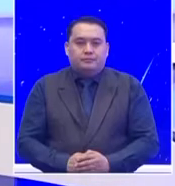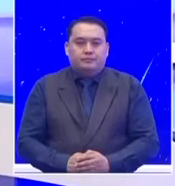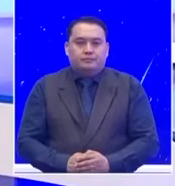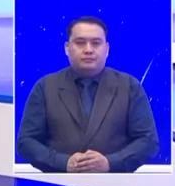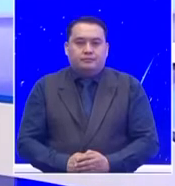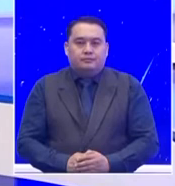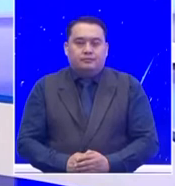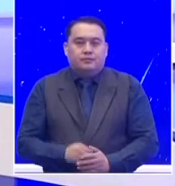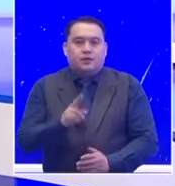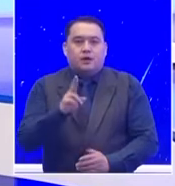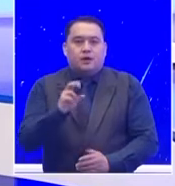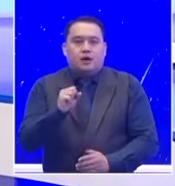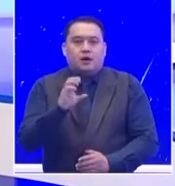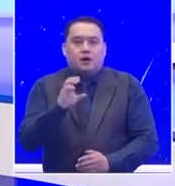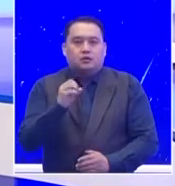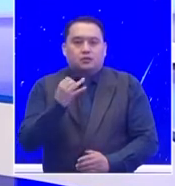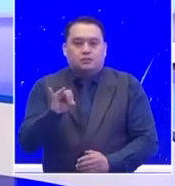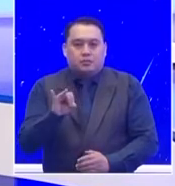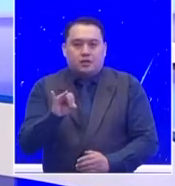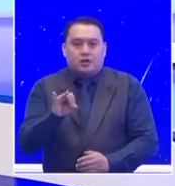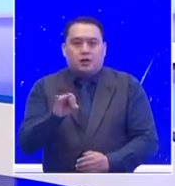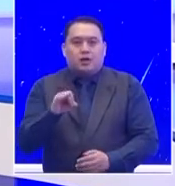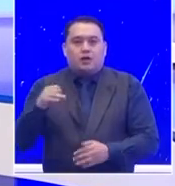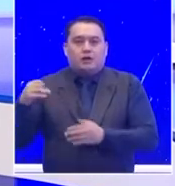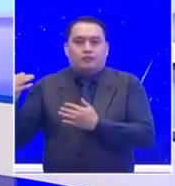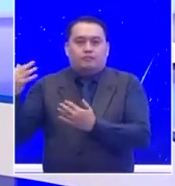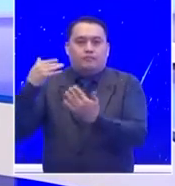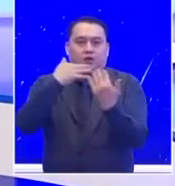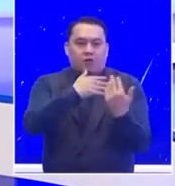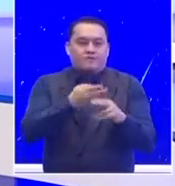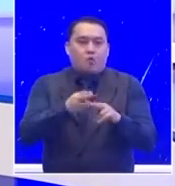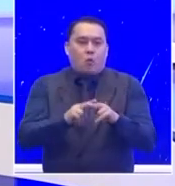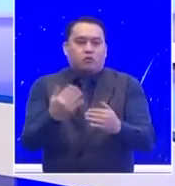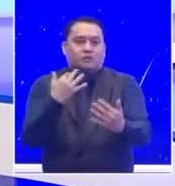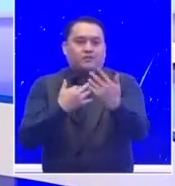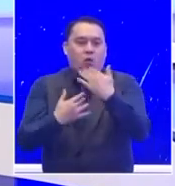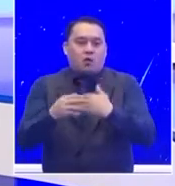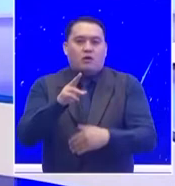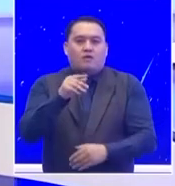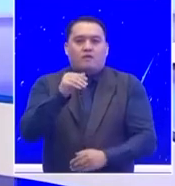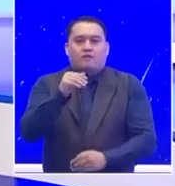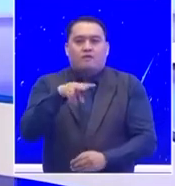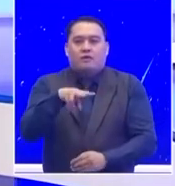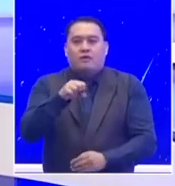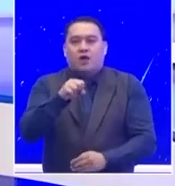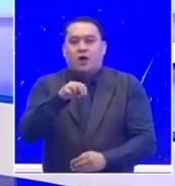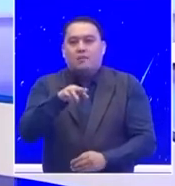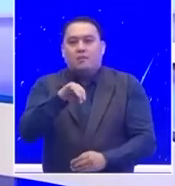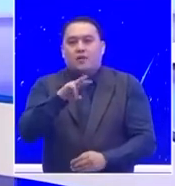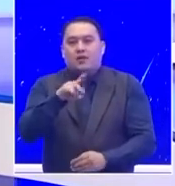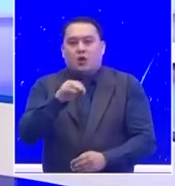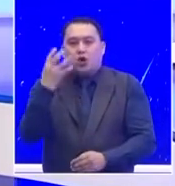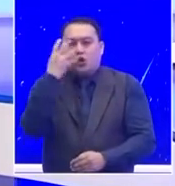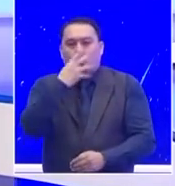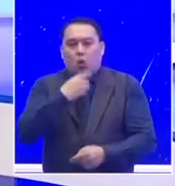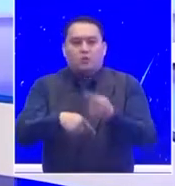На набережной Каспийского моря наблюдается прилет стаи фламинго. По наблюдениям, примерно более 1000 птиц вернулись из